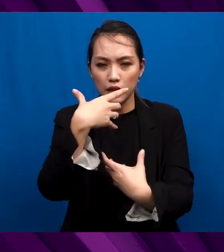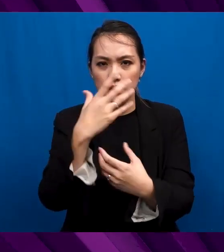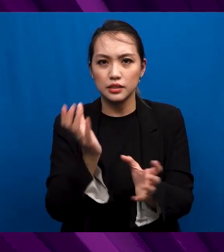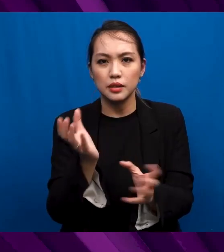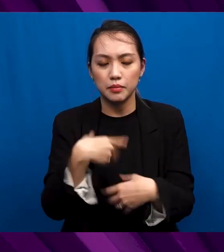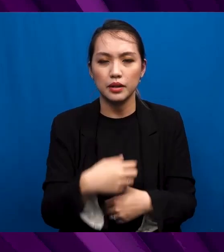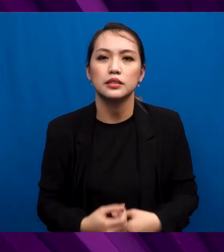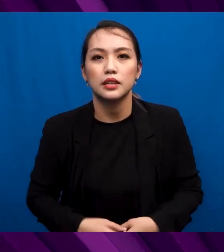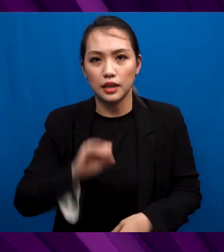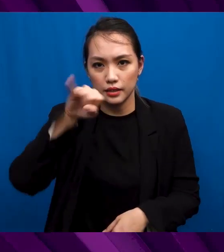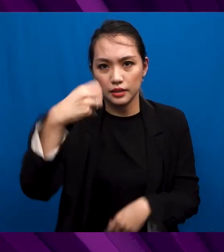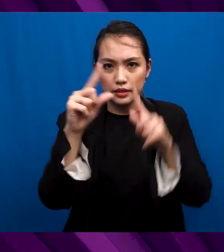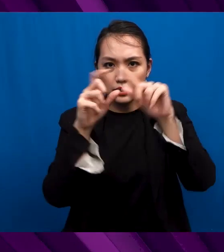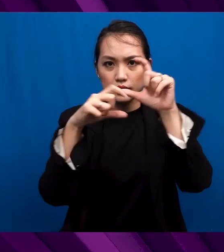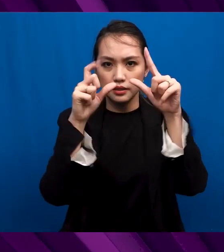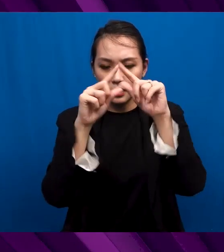my family too.